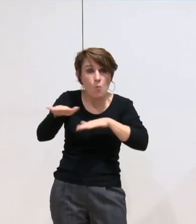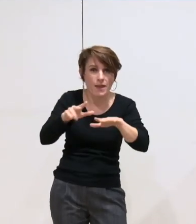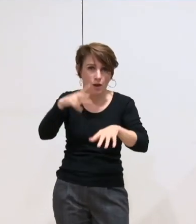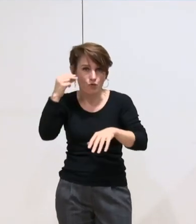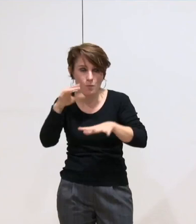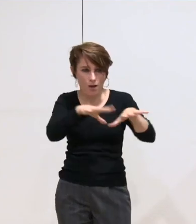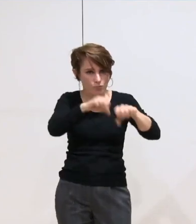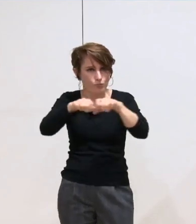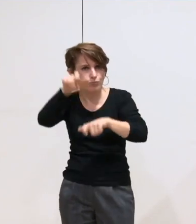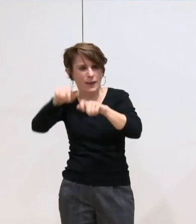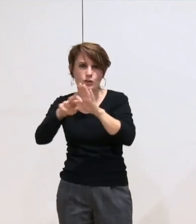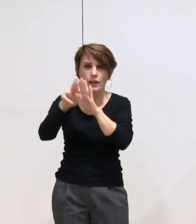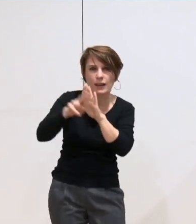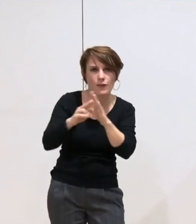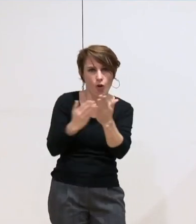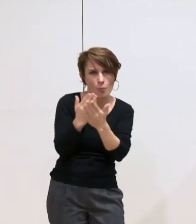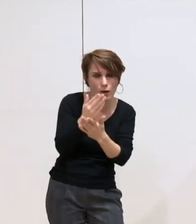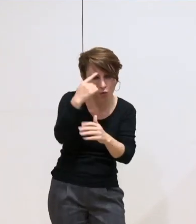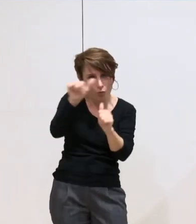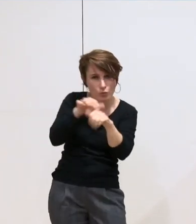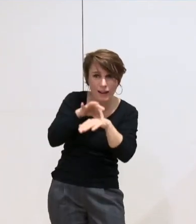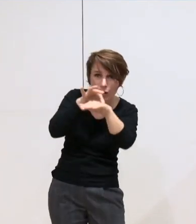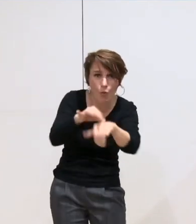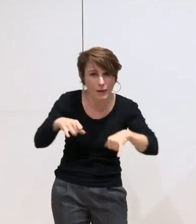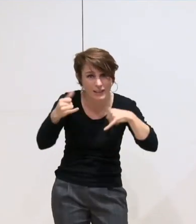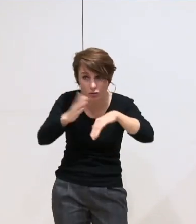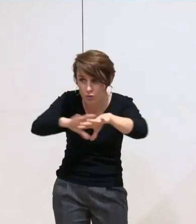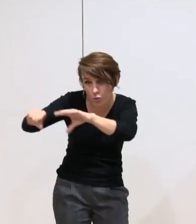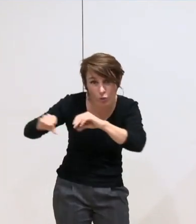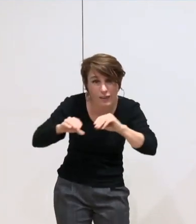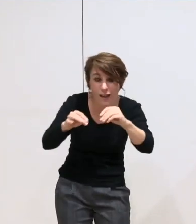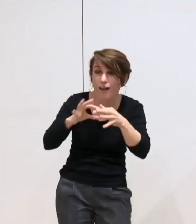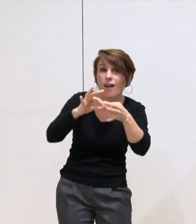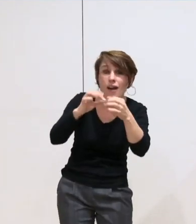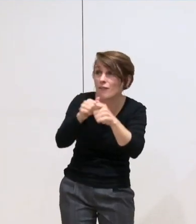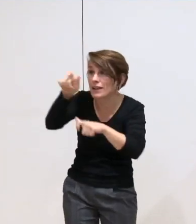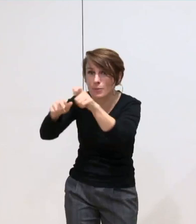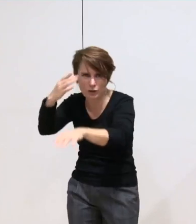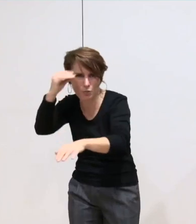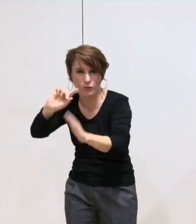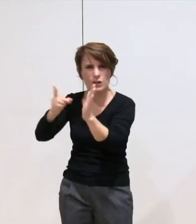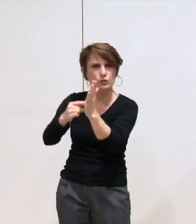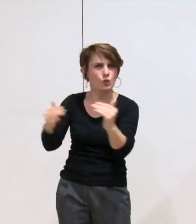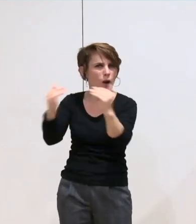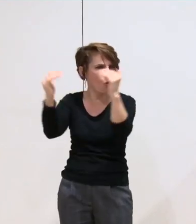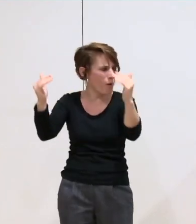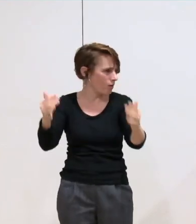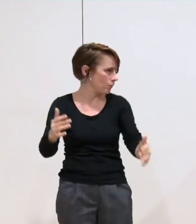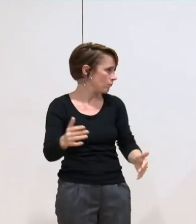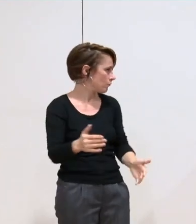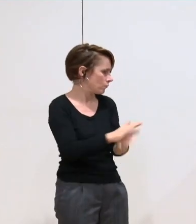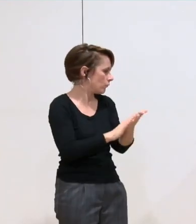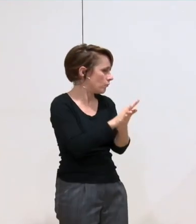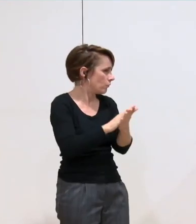parcours pour l'accompagnement des jeunes sur les terrains en lien avec les professionnels du droit commun. Alors, les professionnels du droit commun,